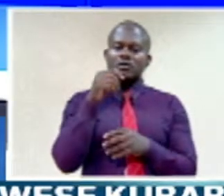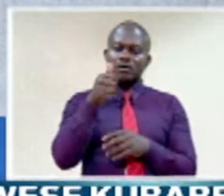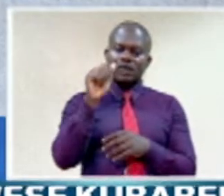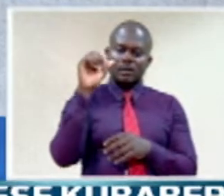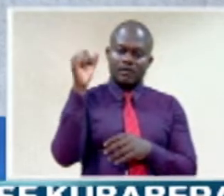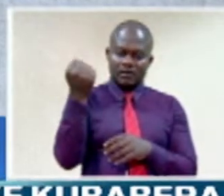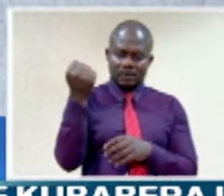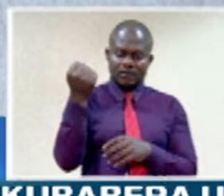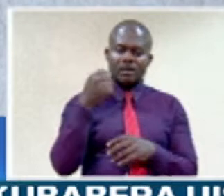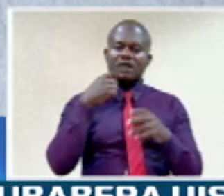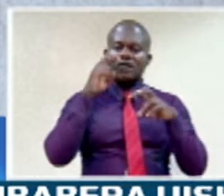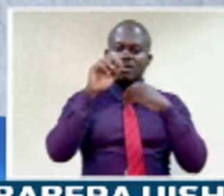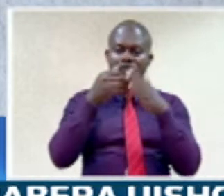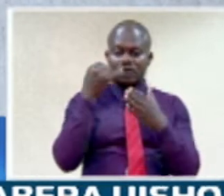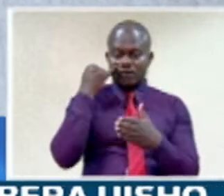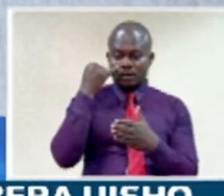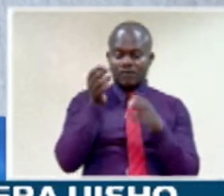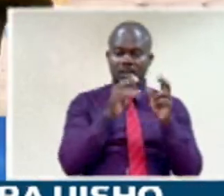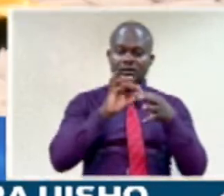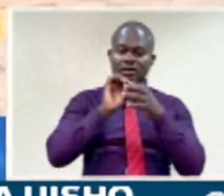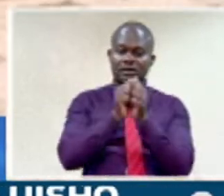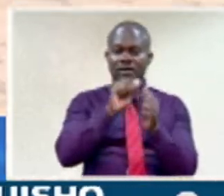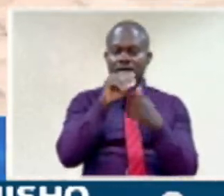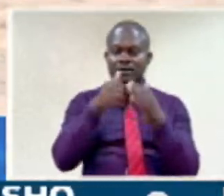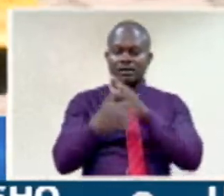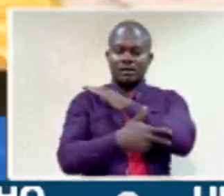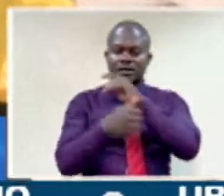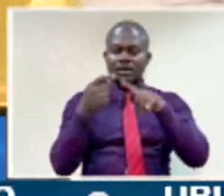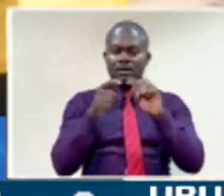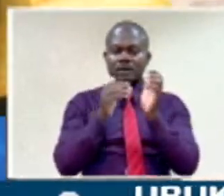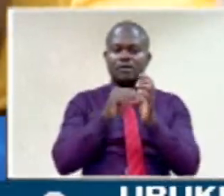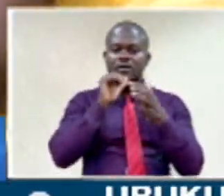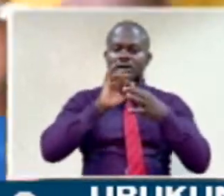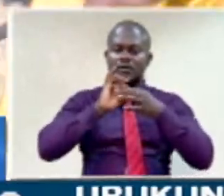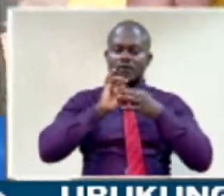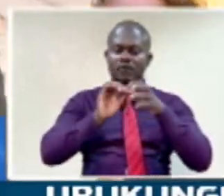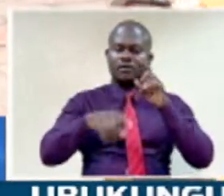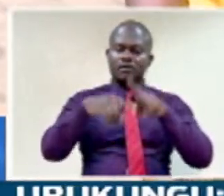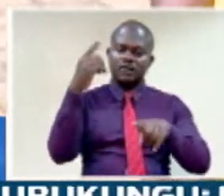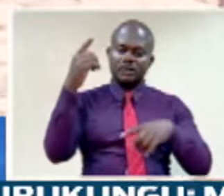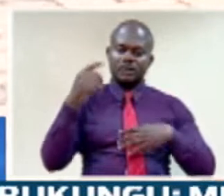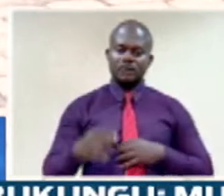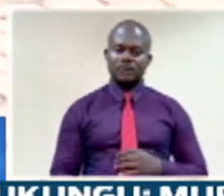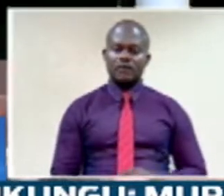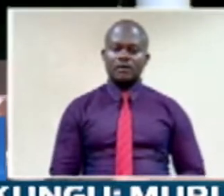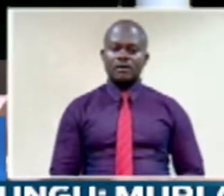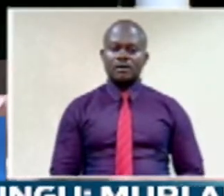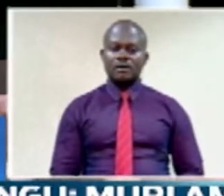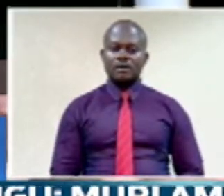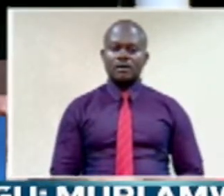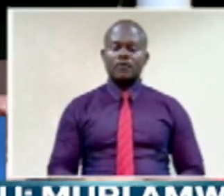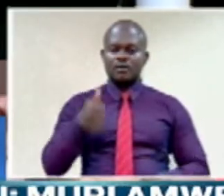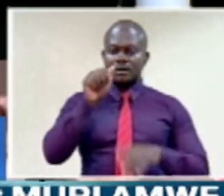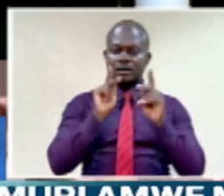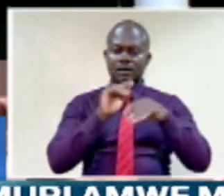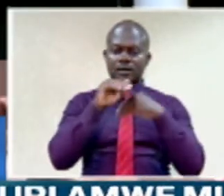batanu avuga ko nubwo asanzwe afatanya na bagenzi be kwiba ariko ngo batafatanije kwica. Bari